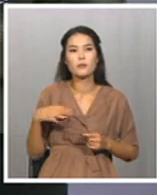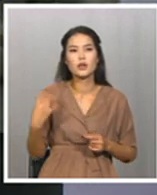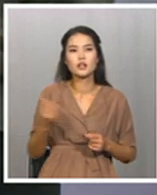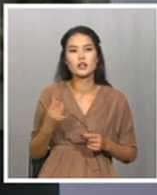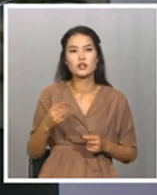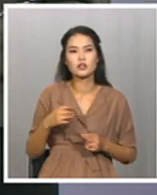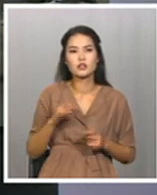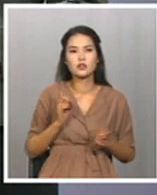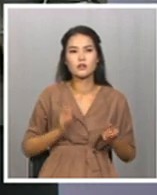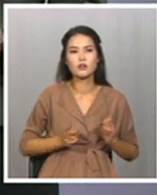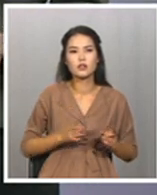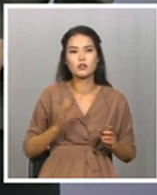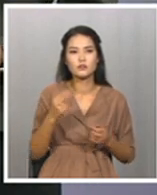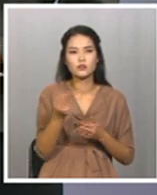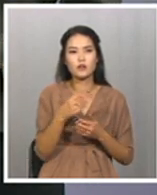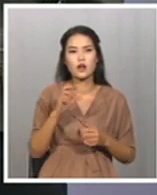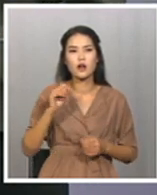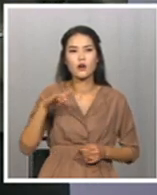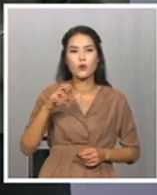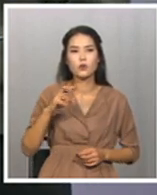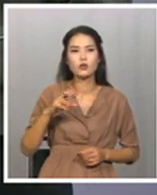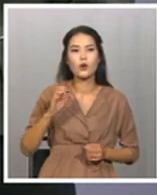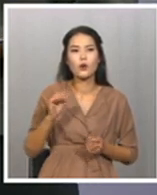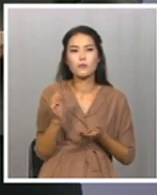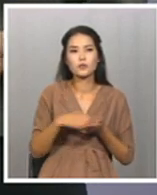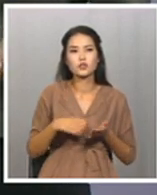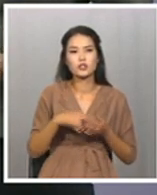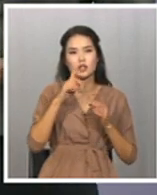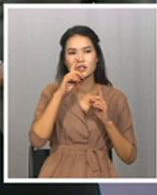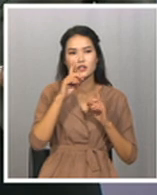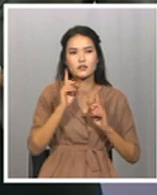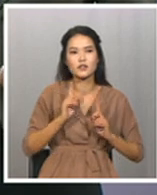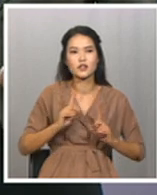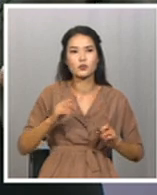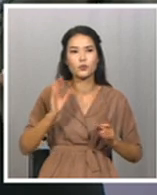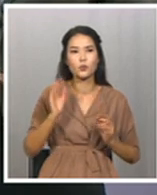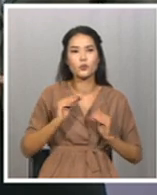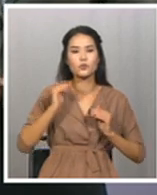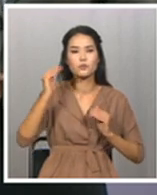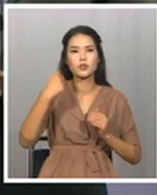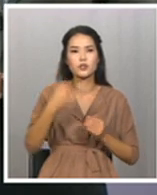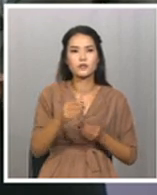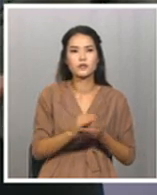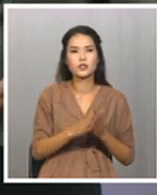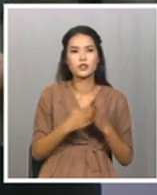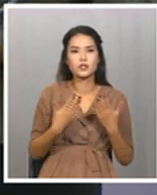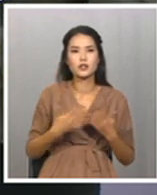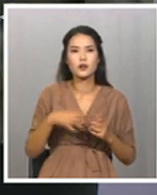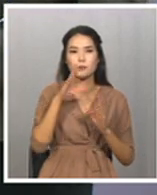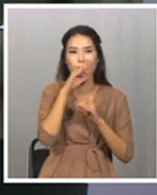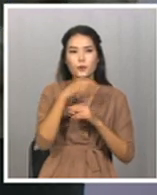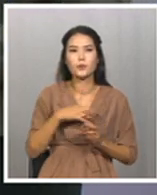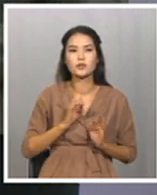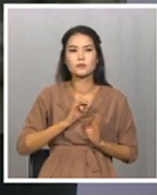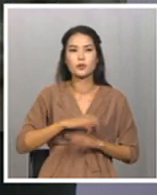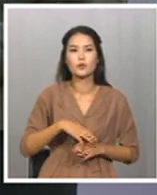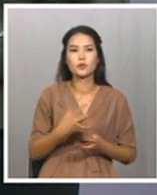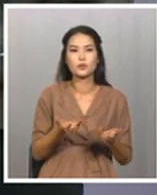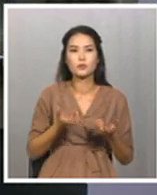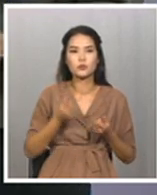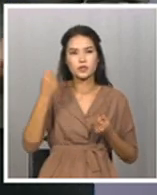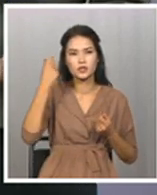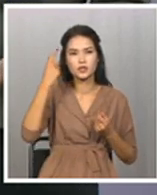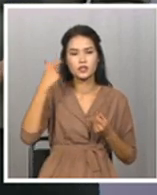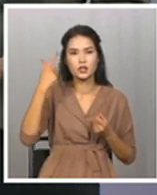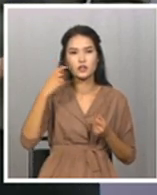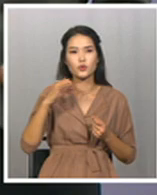интересных фактах в творчестве Акунина, о причинах невероятного успеха его книг. Могу использовать полученные знания